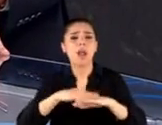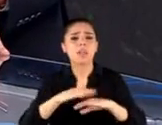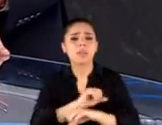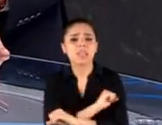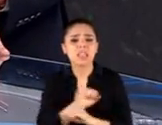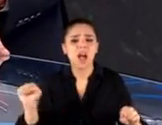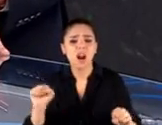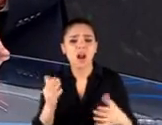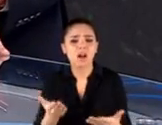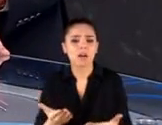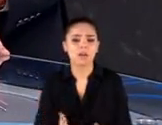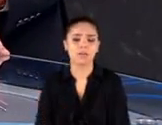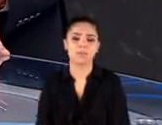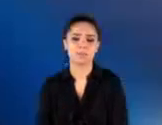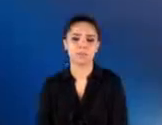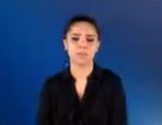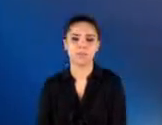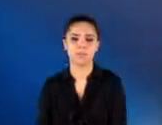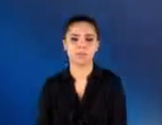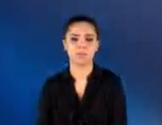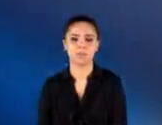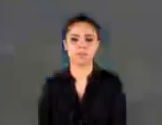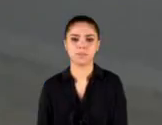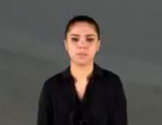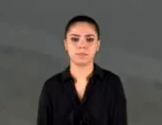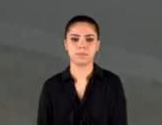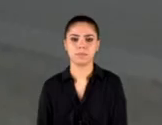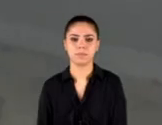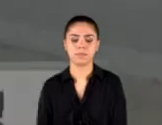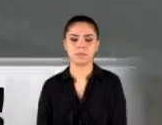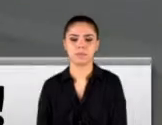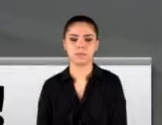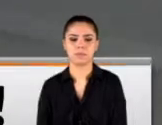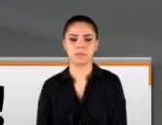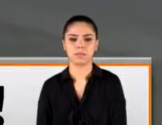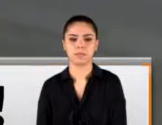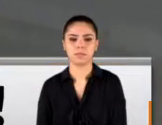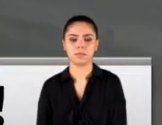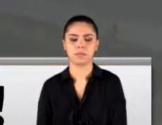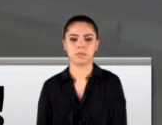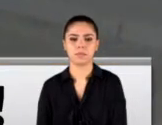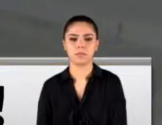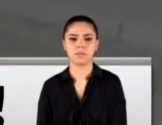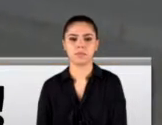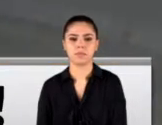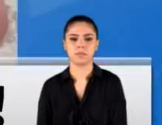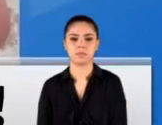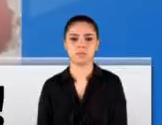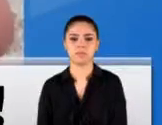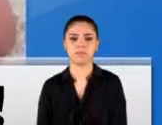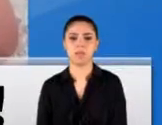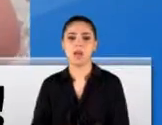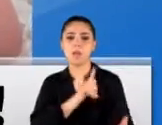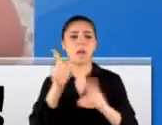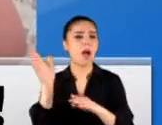göz göre göre. Ferra otbir hadi hemen otbir. Burada büyük bir sorumsuzluk var. Burada insan hayatını hiçe saymak var.